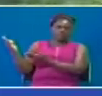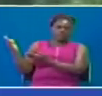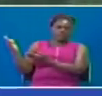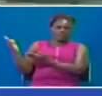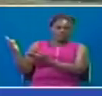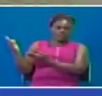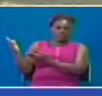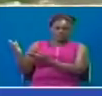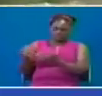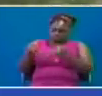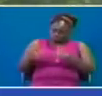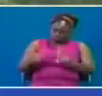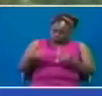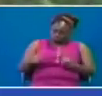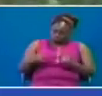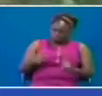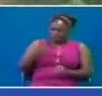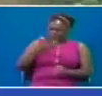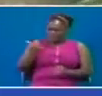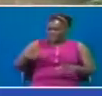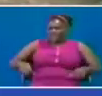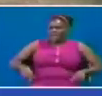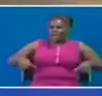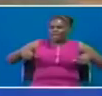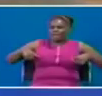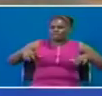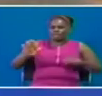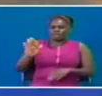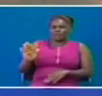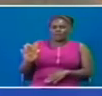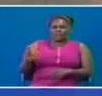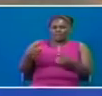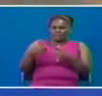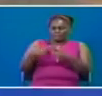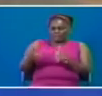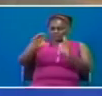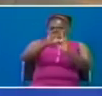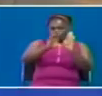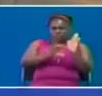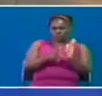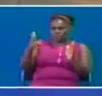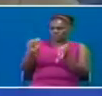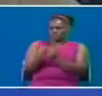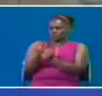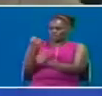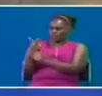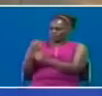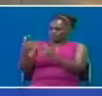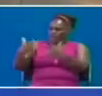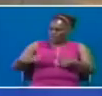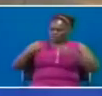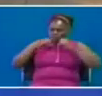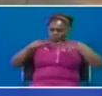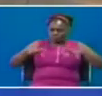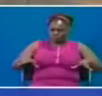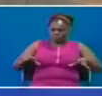watalazimika kukaza kamba ili kuyaboresha maisha yao. Ingawaje katiba ya mwaka 2010 imeruhusu ugatuzi